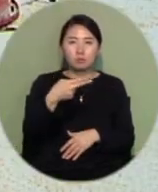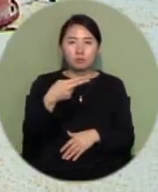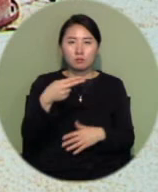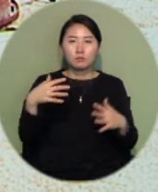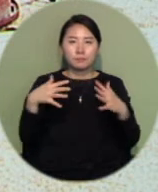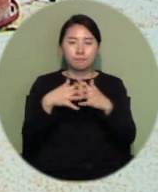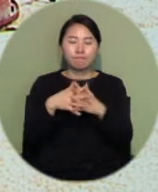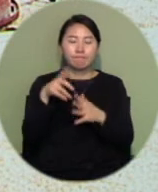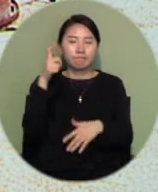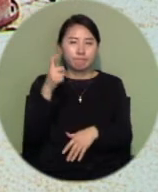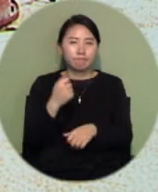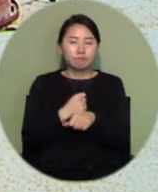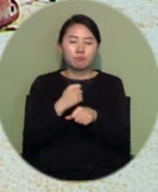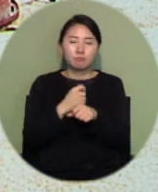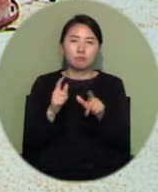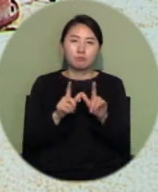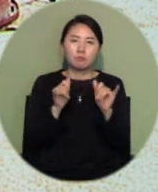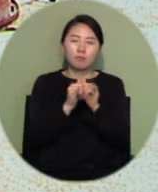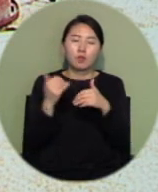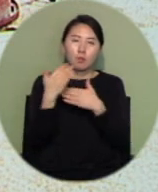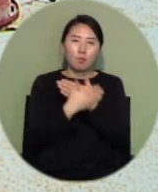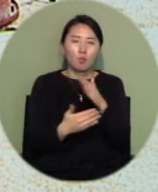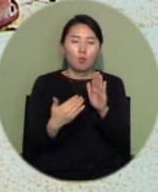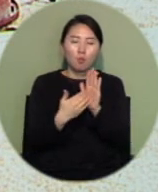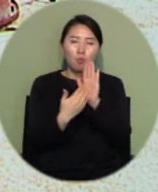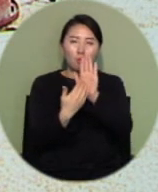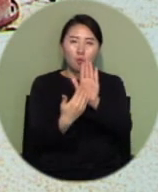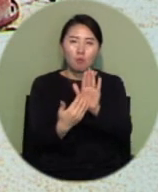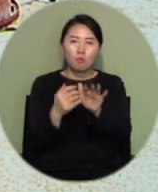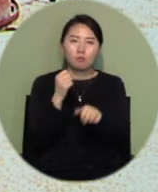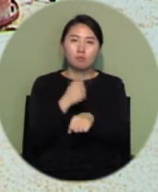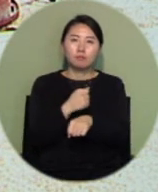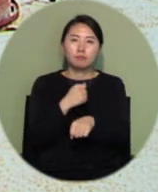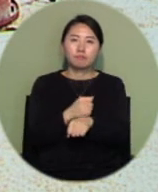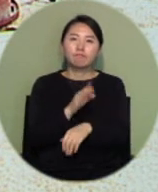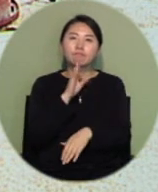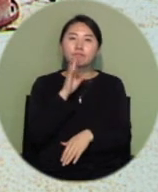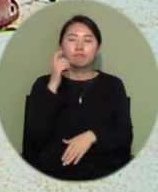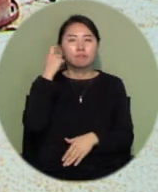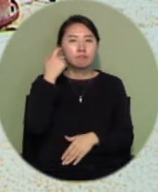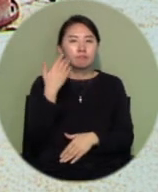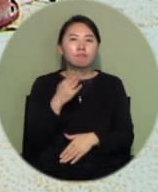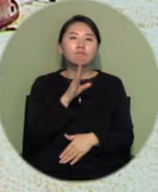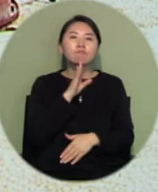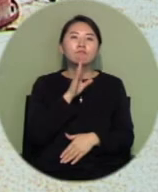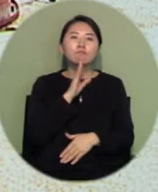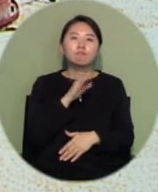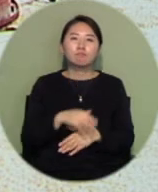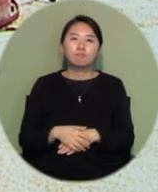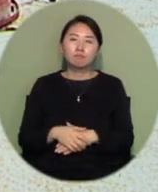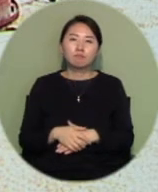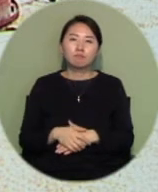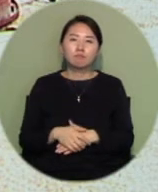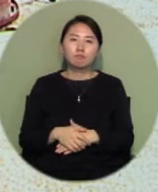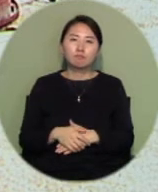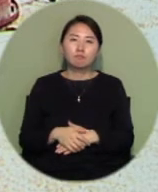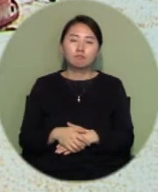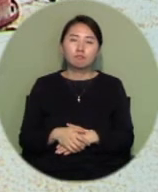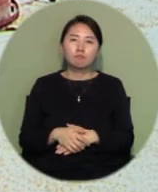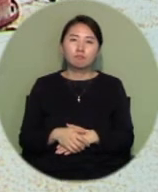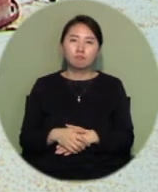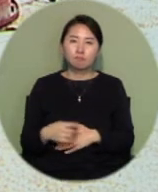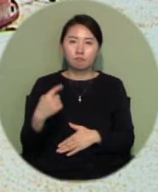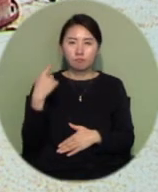착공을 강행하겠다고 하고 또 주민들은 몸을 써서라도 이것을 막겠다고 하는데 맞습니까? 네, 맞습니다. 왜 이렇게까지,